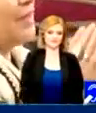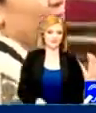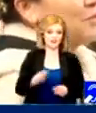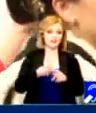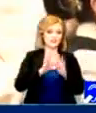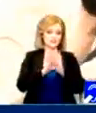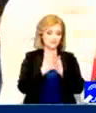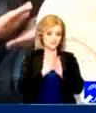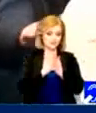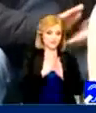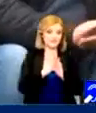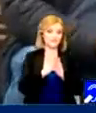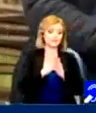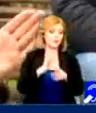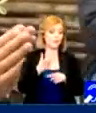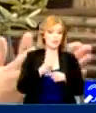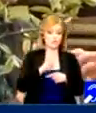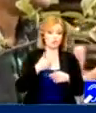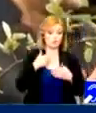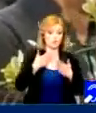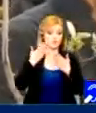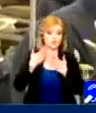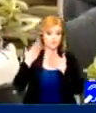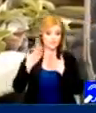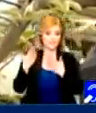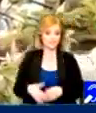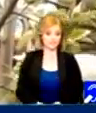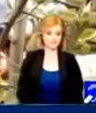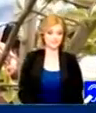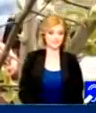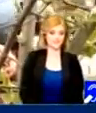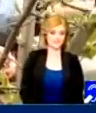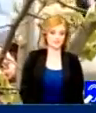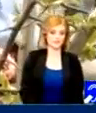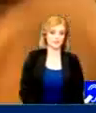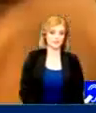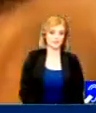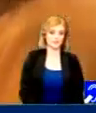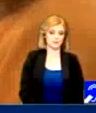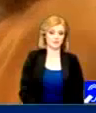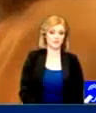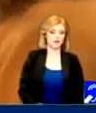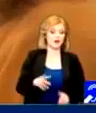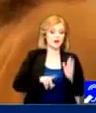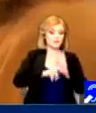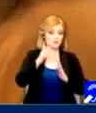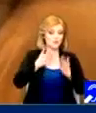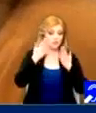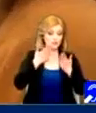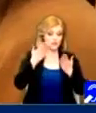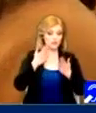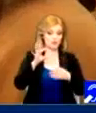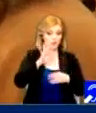Cartea asta a făcut la fel, doar că de data asta n-am mers la serviciu. Când ne-au dus în lumea Iuliei, am citit